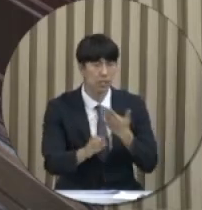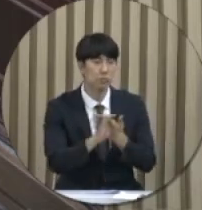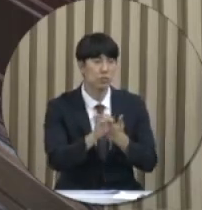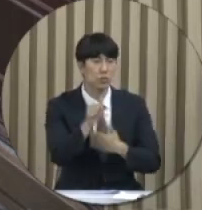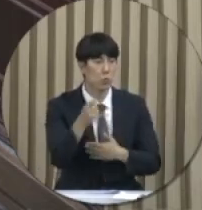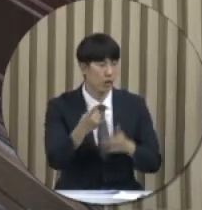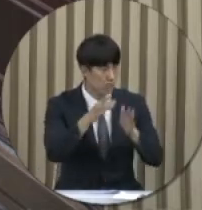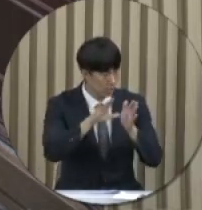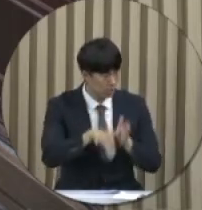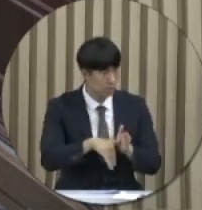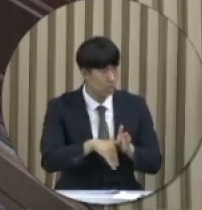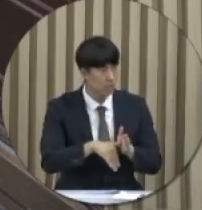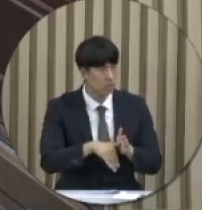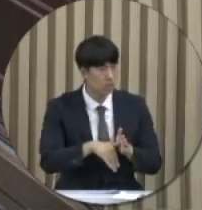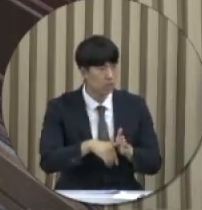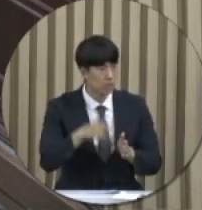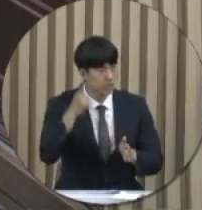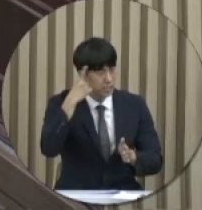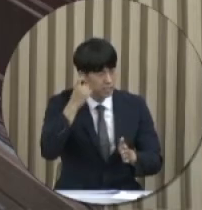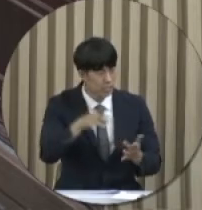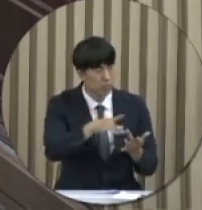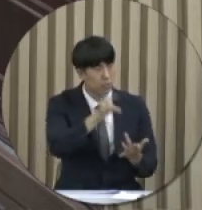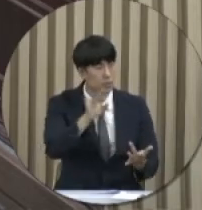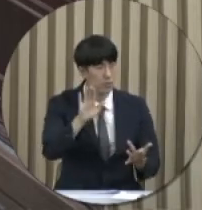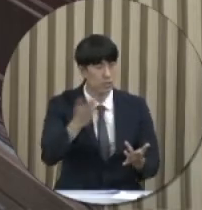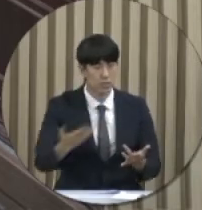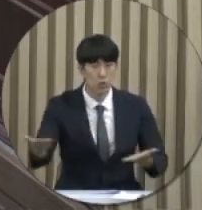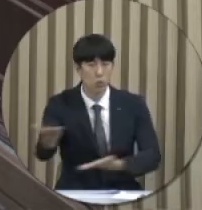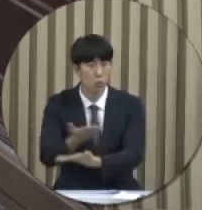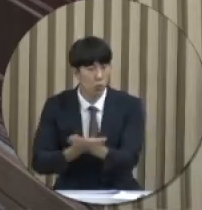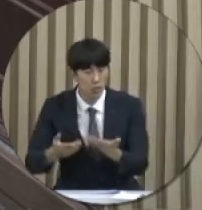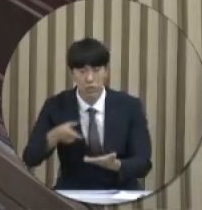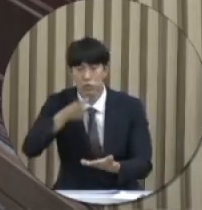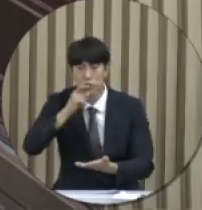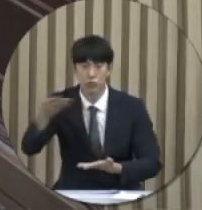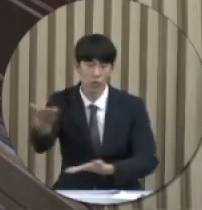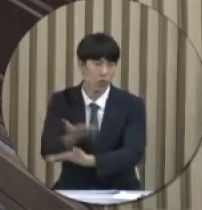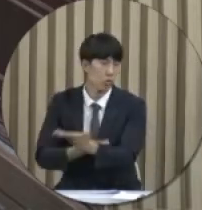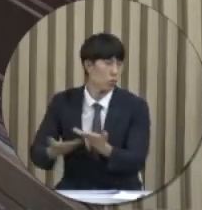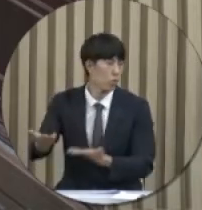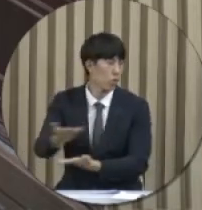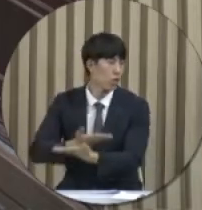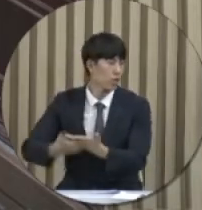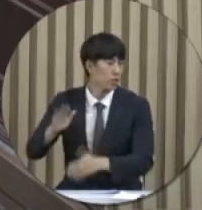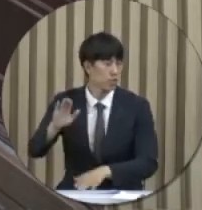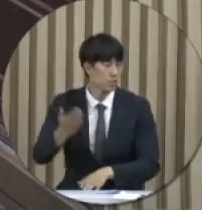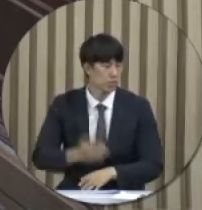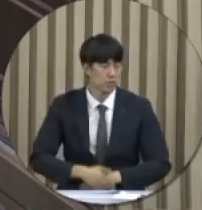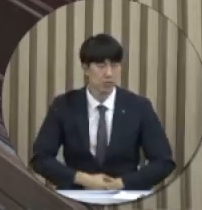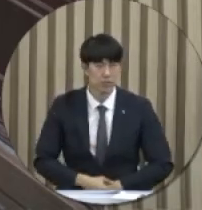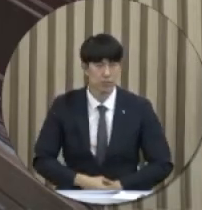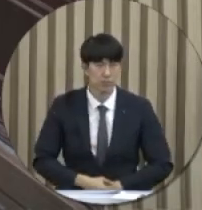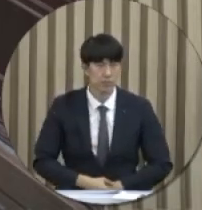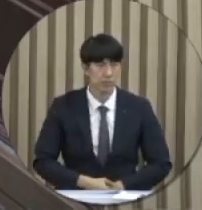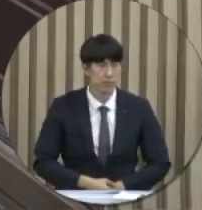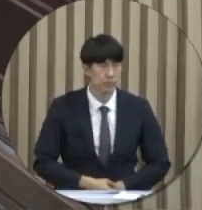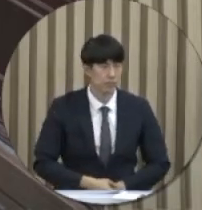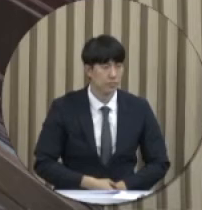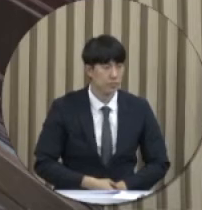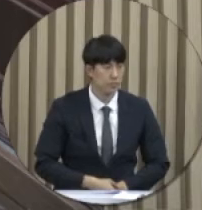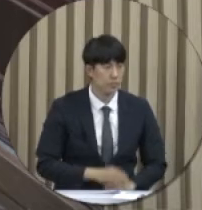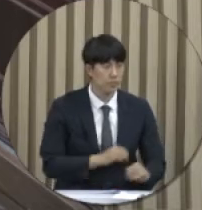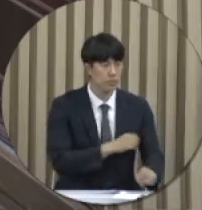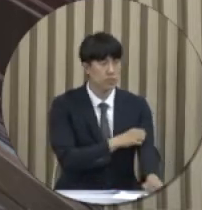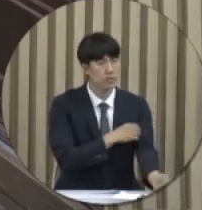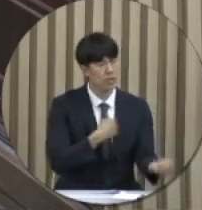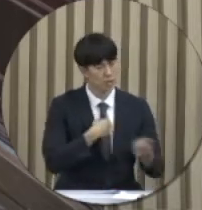기획행정위원회에서 의견이 채택이 돼서 이게 교환이 수원하고 행정적으로 이게 이루어진 것 같습니다. 상당히 좀 제가